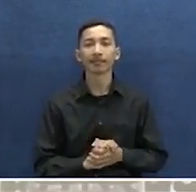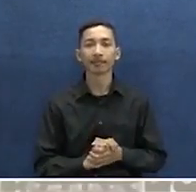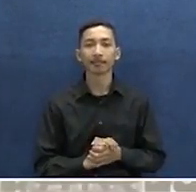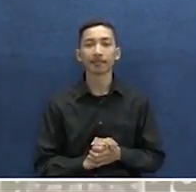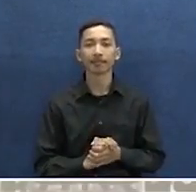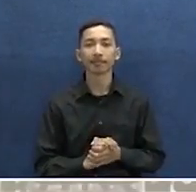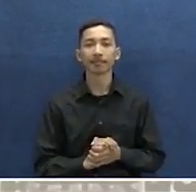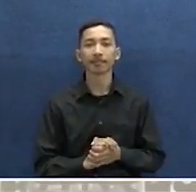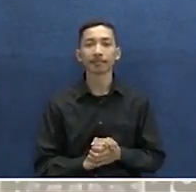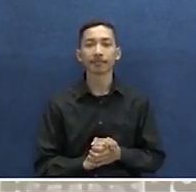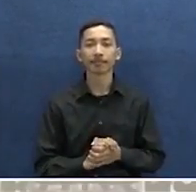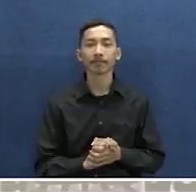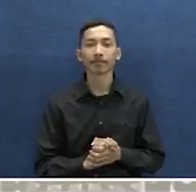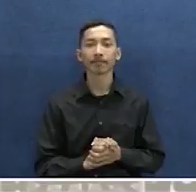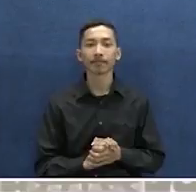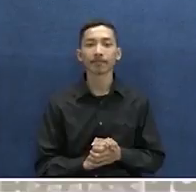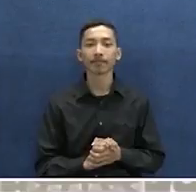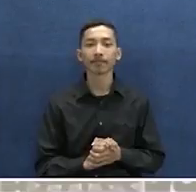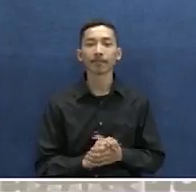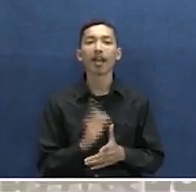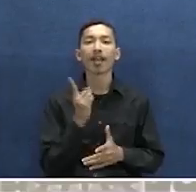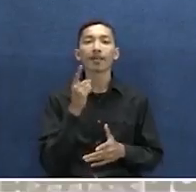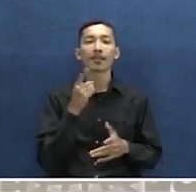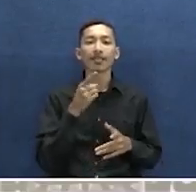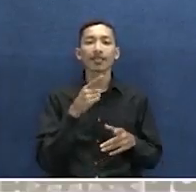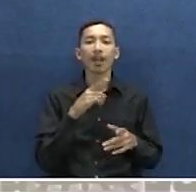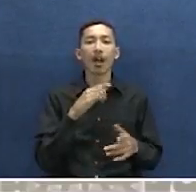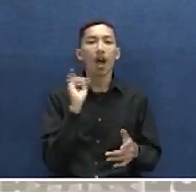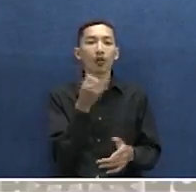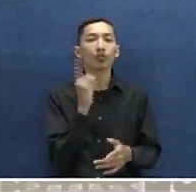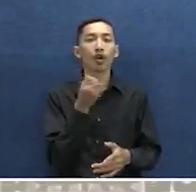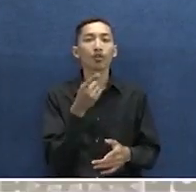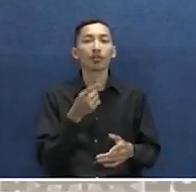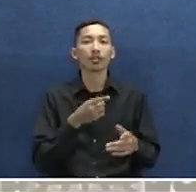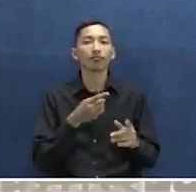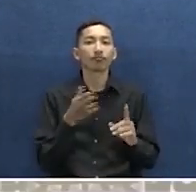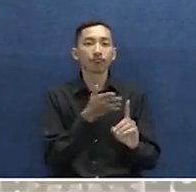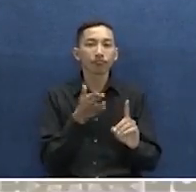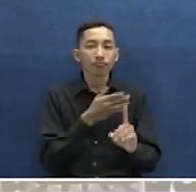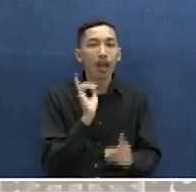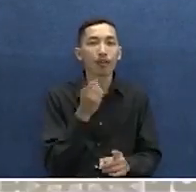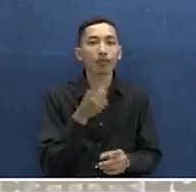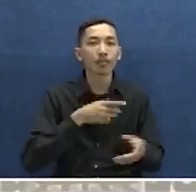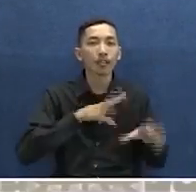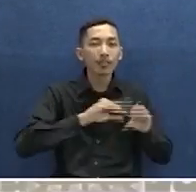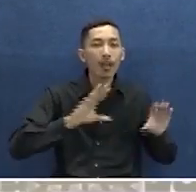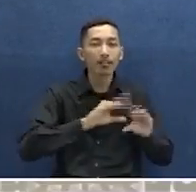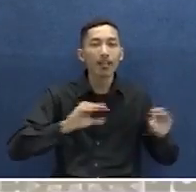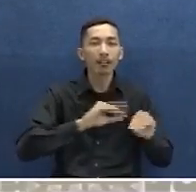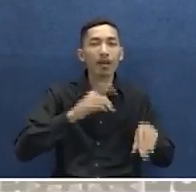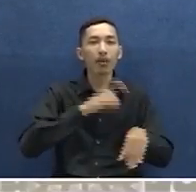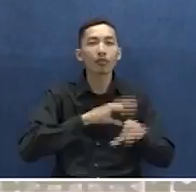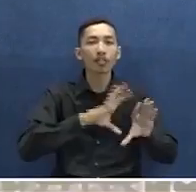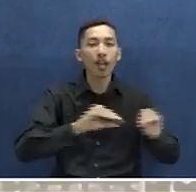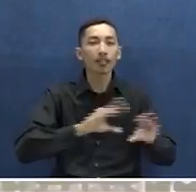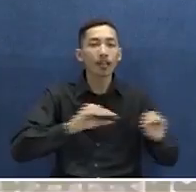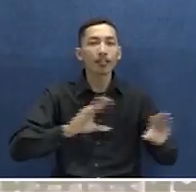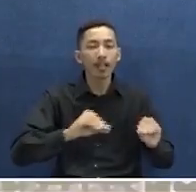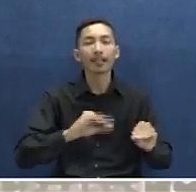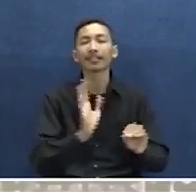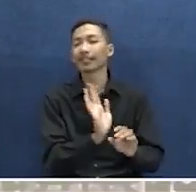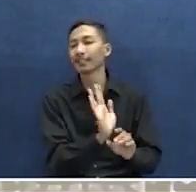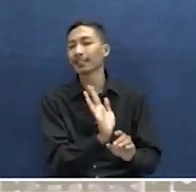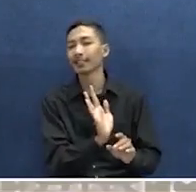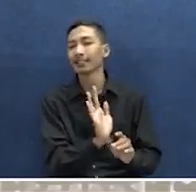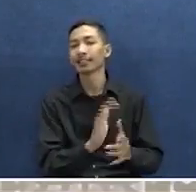tempat kerja mereka karena udah dituntut pokoknya kejar sel kejar-kejar Styles gitu kita enggak demikian ia Alhamdulillah maksudnya